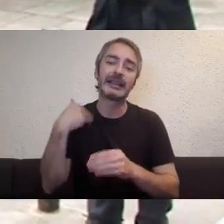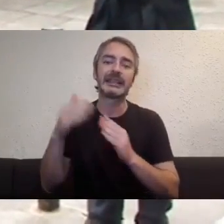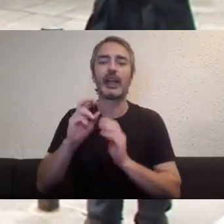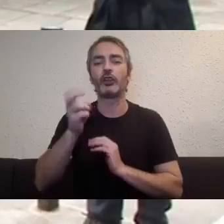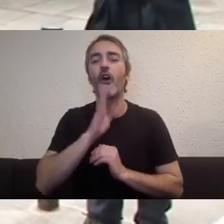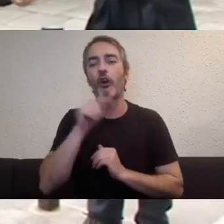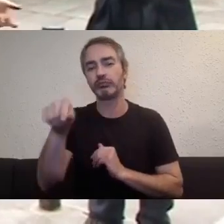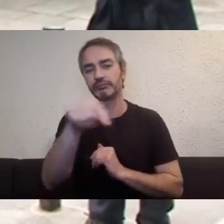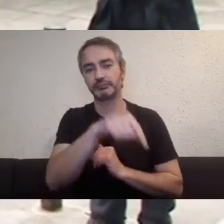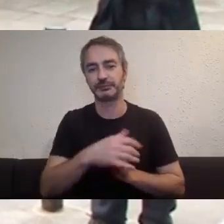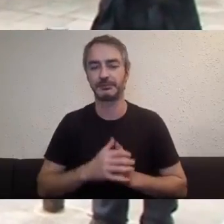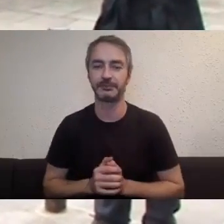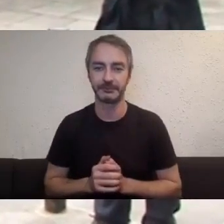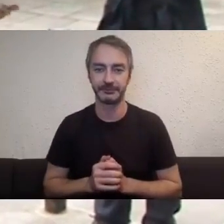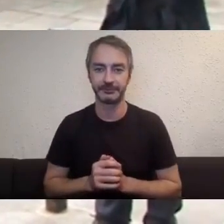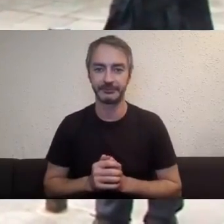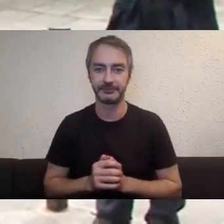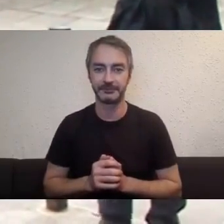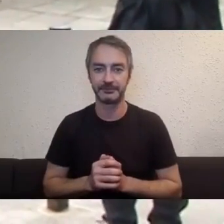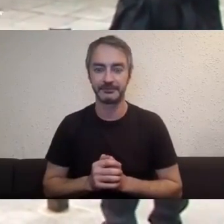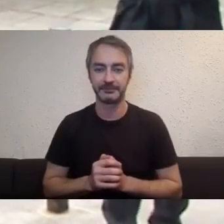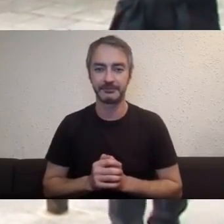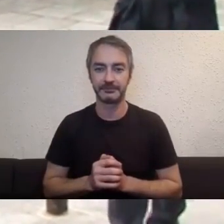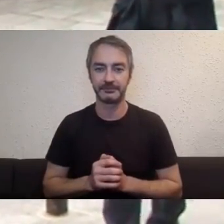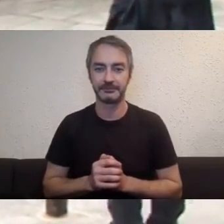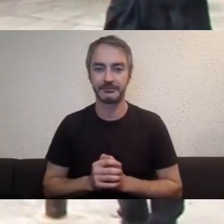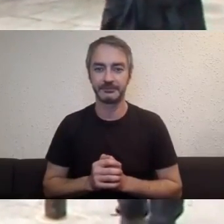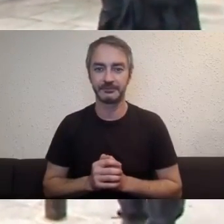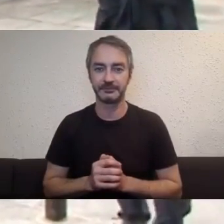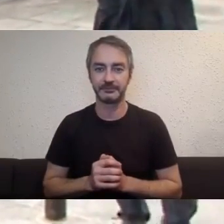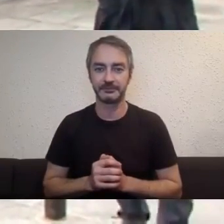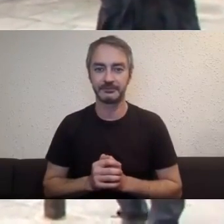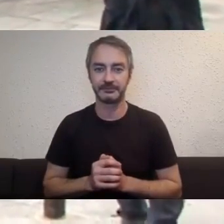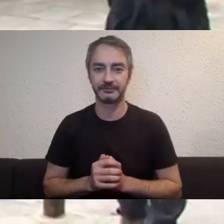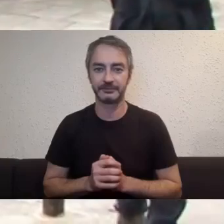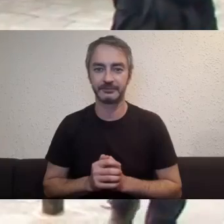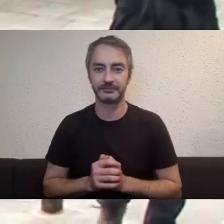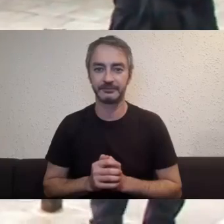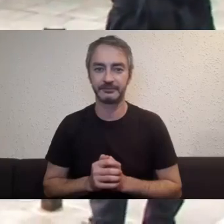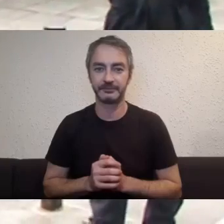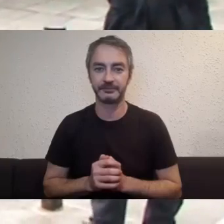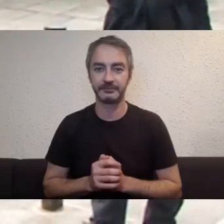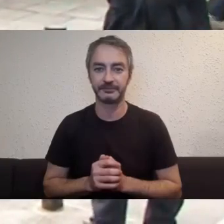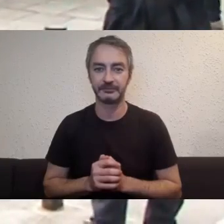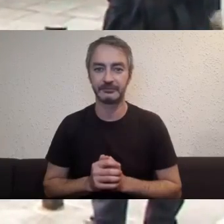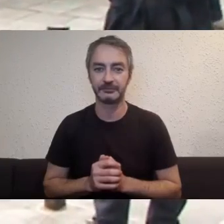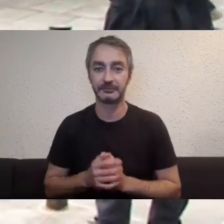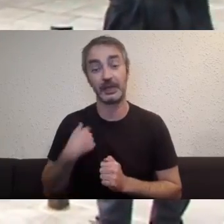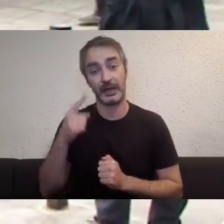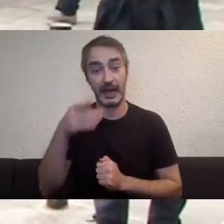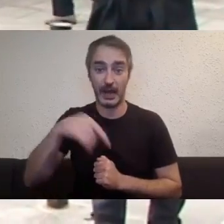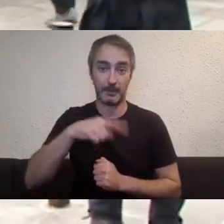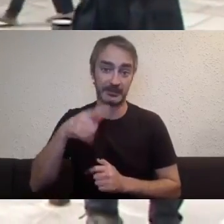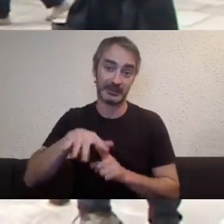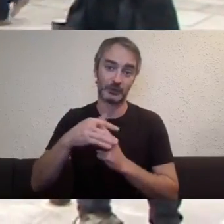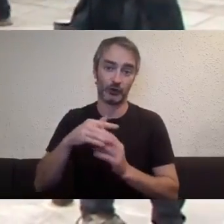les altres cases on no farem parada. I anar situant en el barri aquestes 30 i escaig cases que tenim.